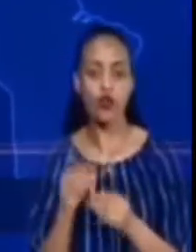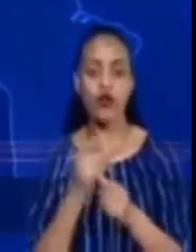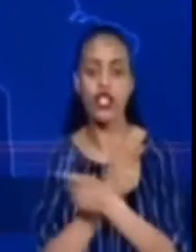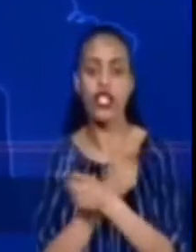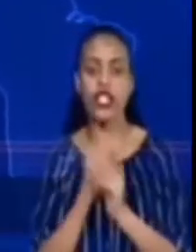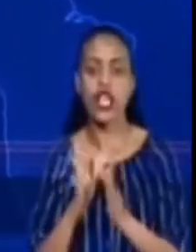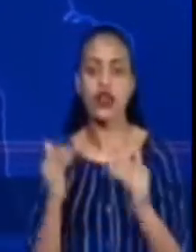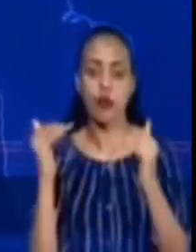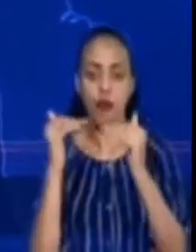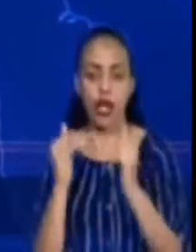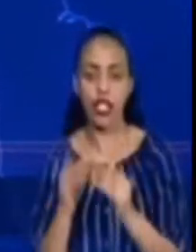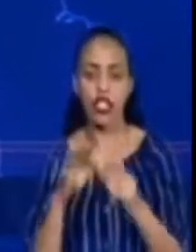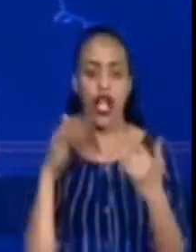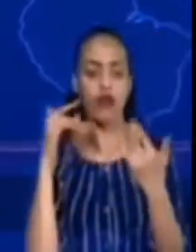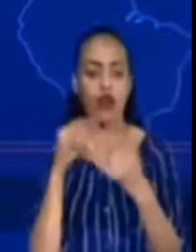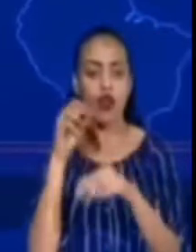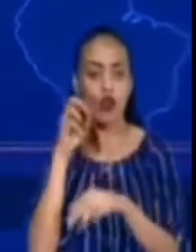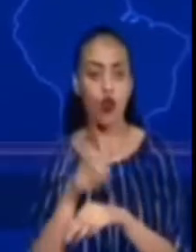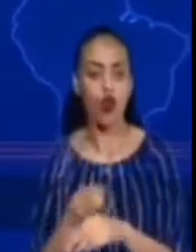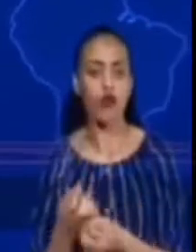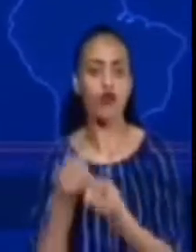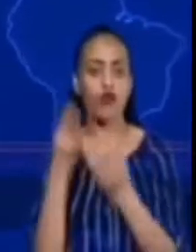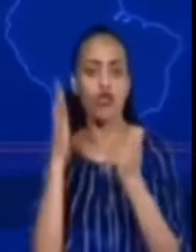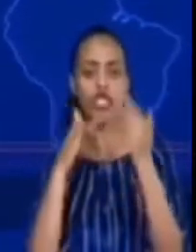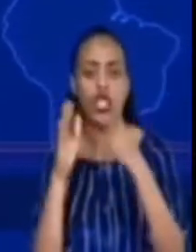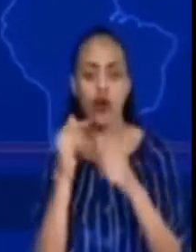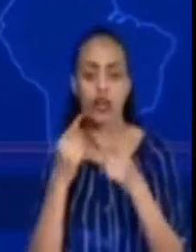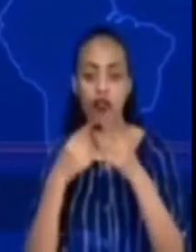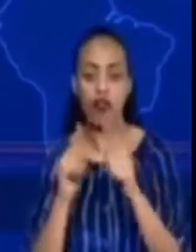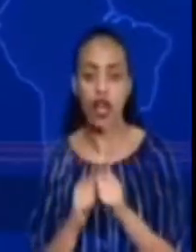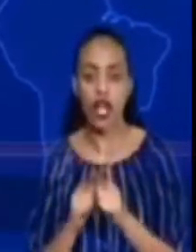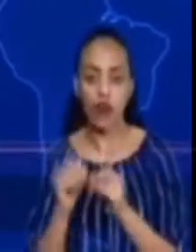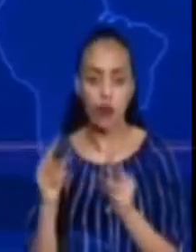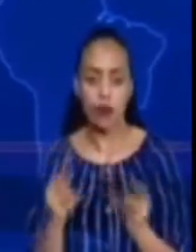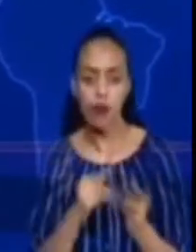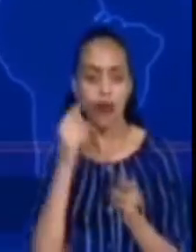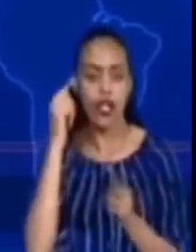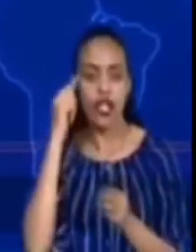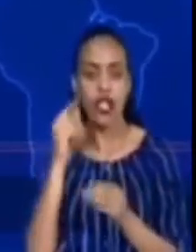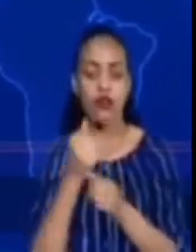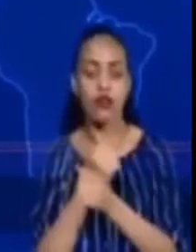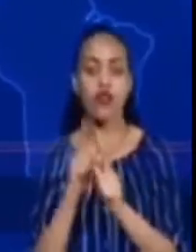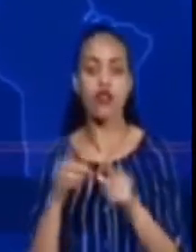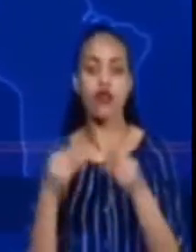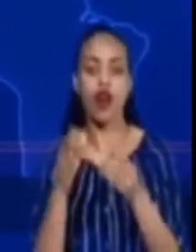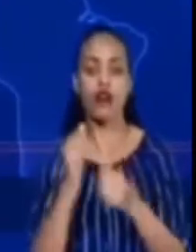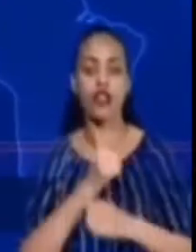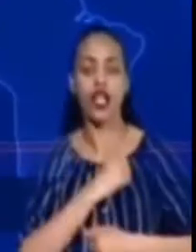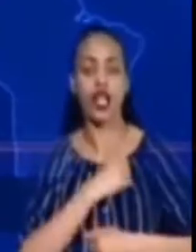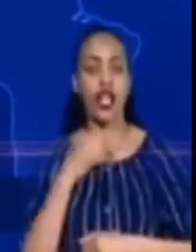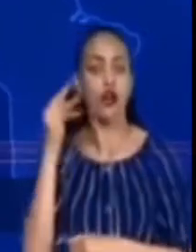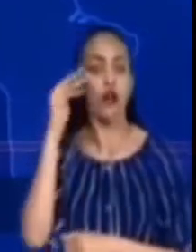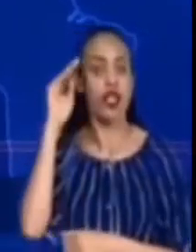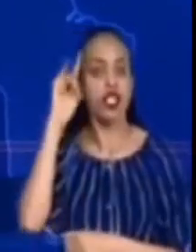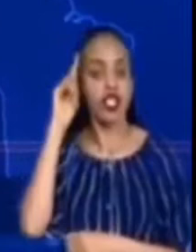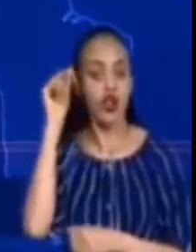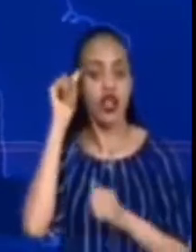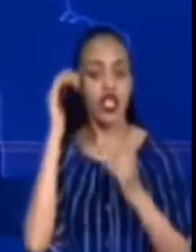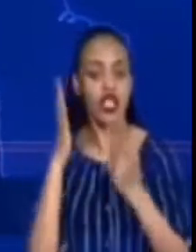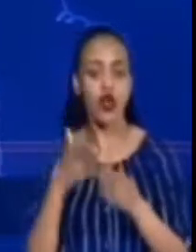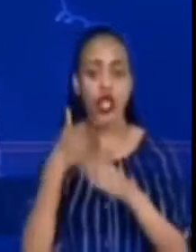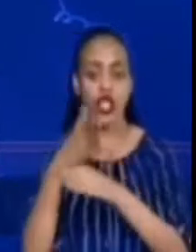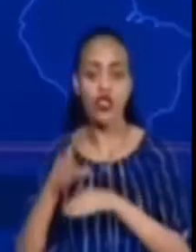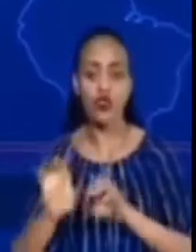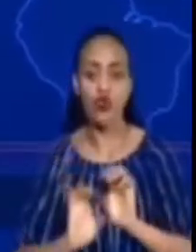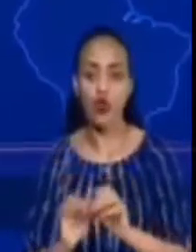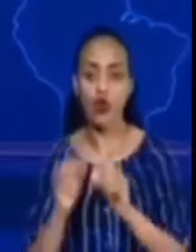ባንድ ድምጽ ይታሰብ ሳይፈሩ ኑራቸው ያበራ ብርሃናቸው ያበራ ፍርድ ቤት ሲሄዱ አላሁ አክበር